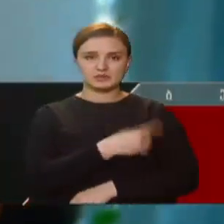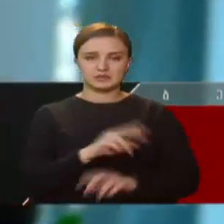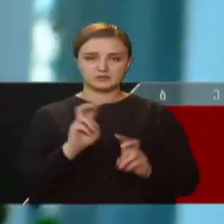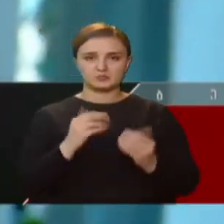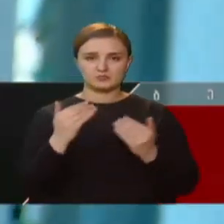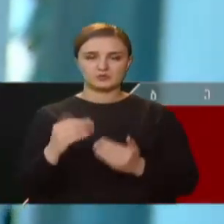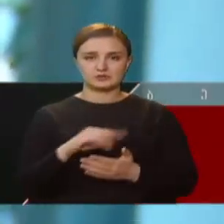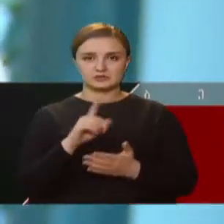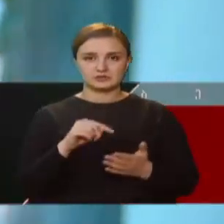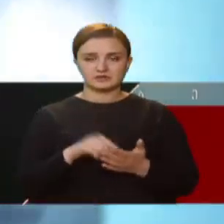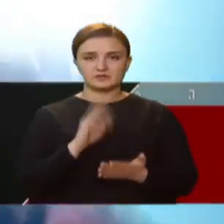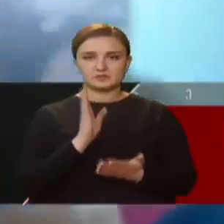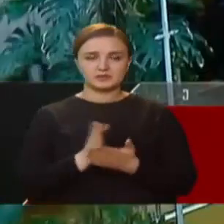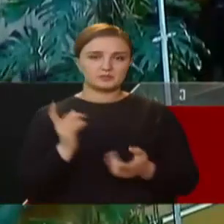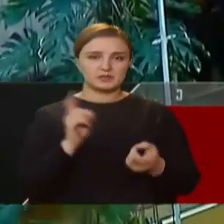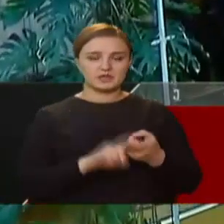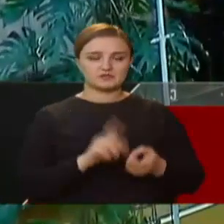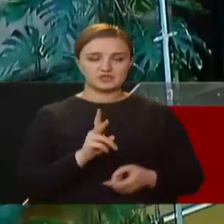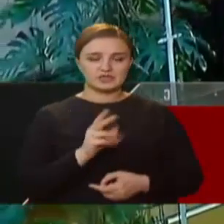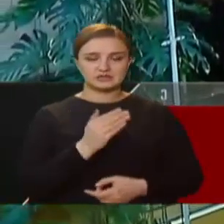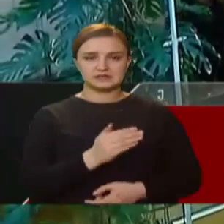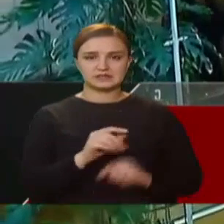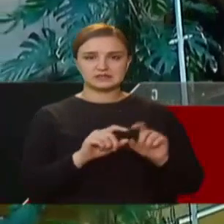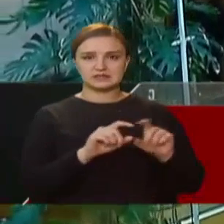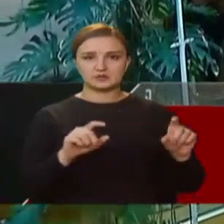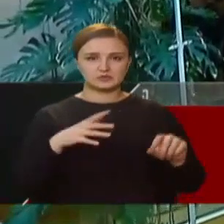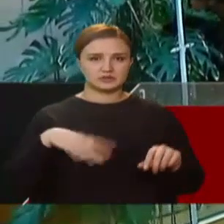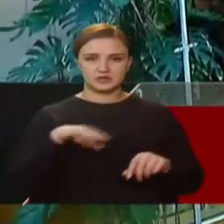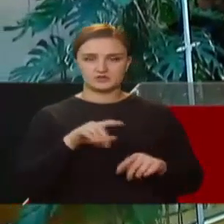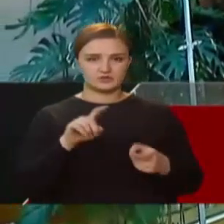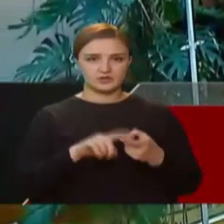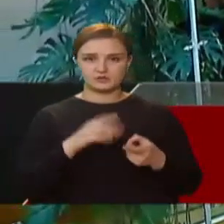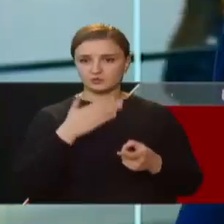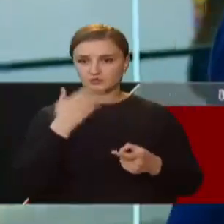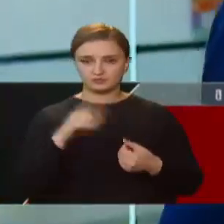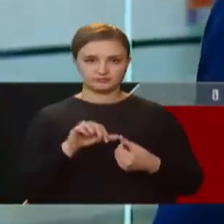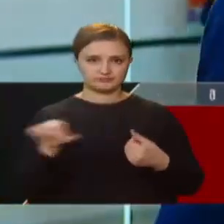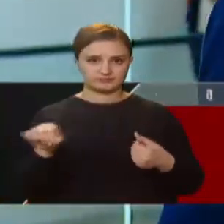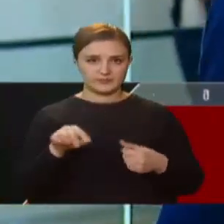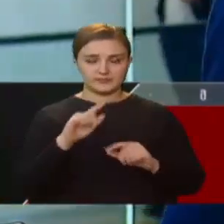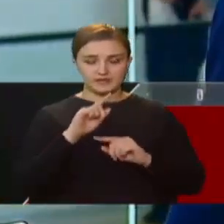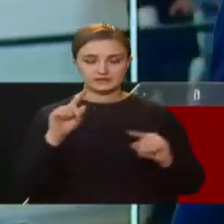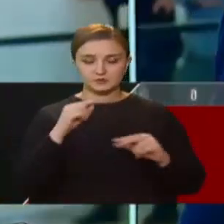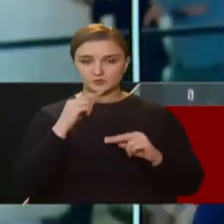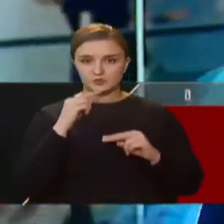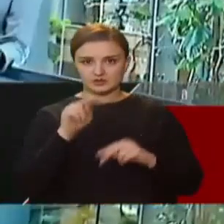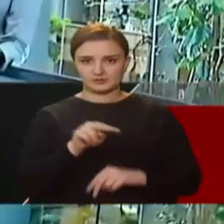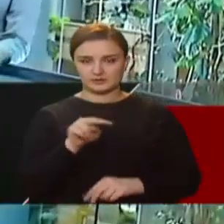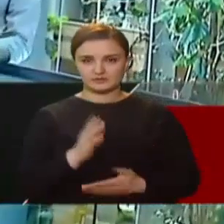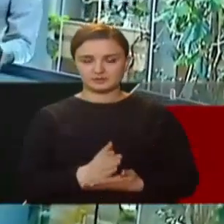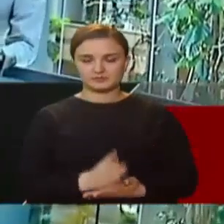საკითხი, რომელსაც პირდაპირი კავშირი კანდიდატის სტატუსთან არ აქვს, მაგრამ რომელსაც განსაკუთრებული ყურადღებით